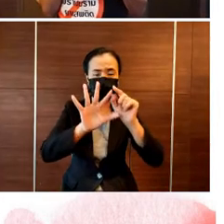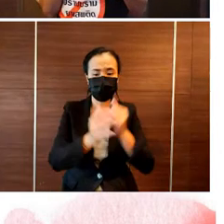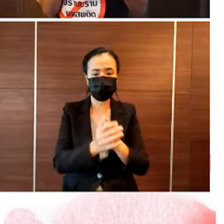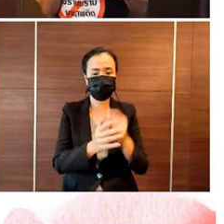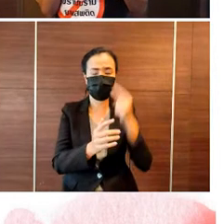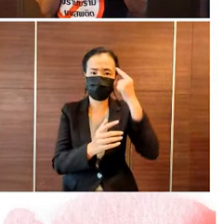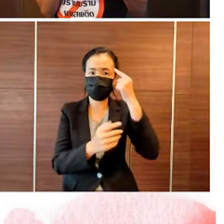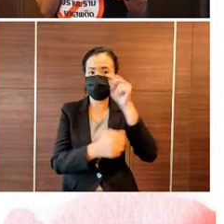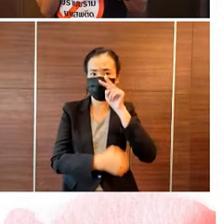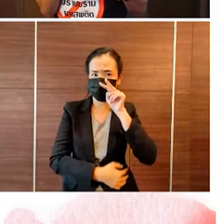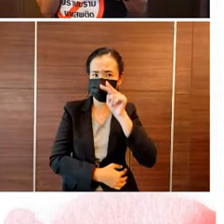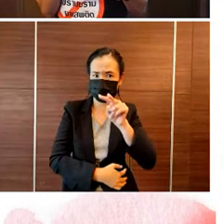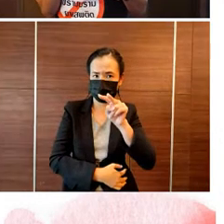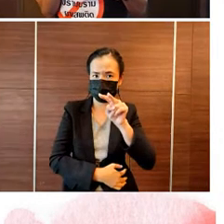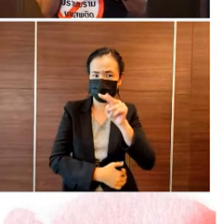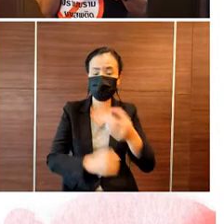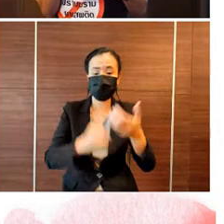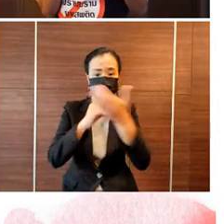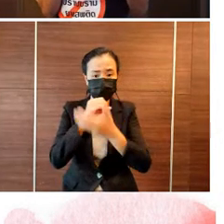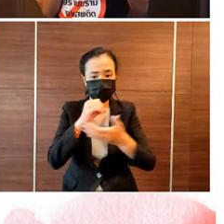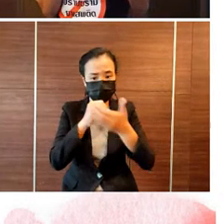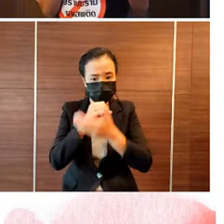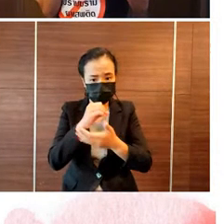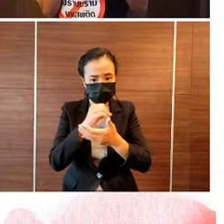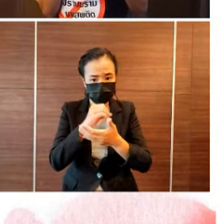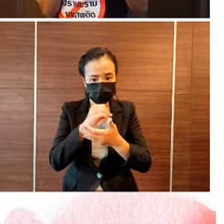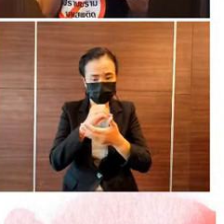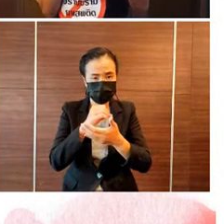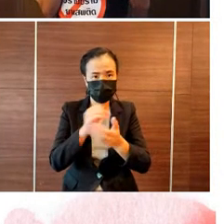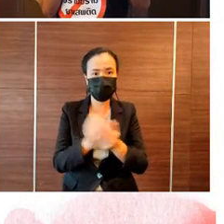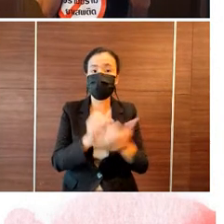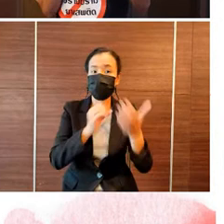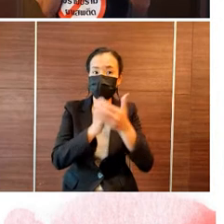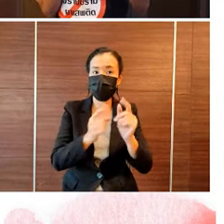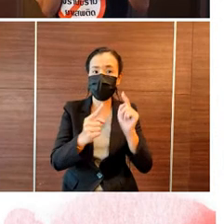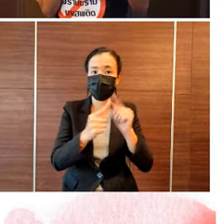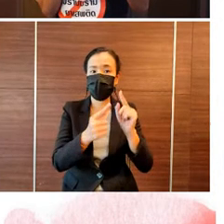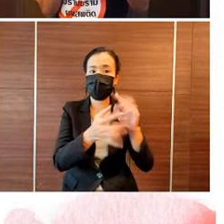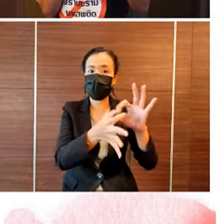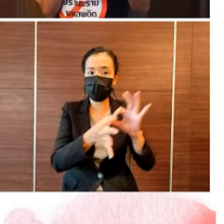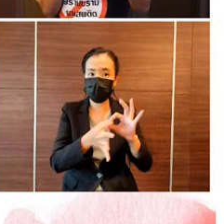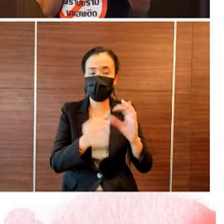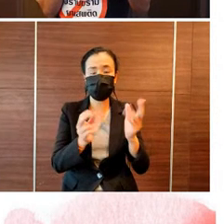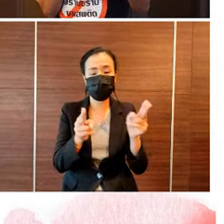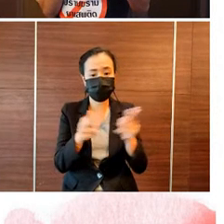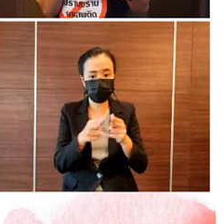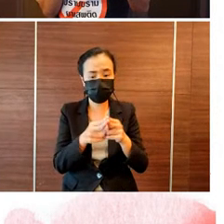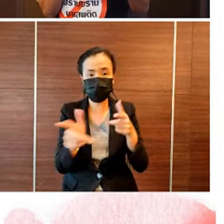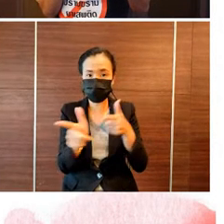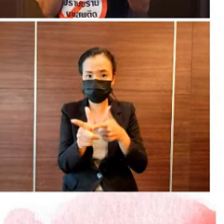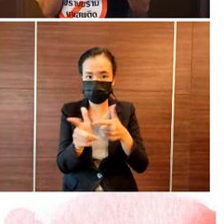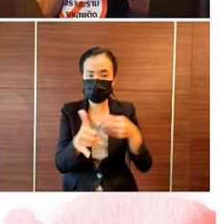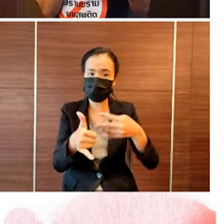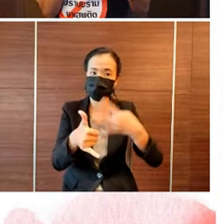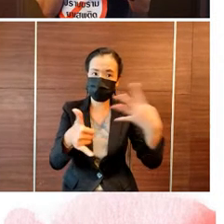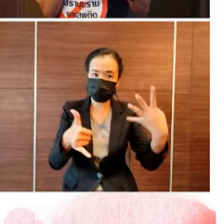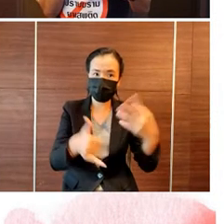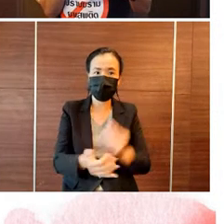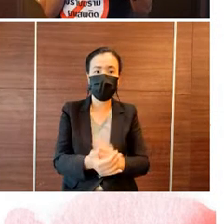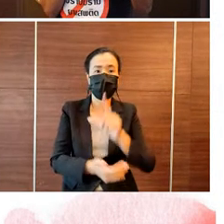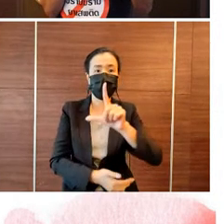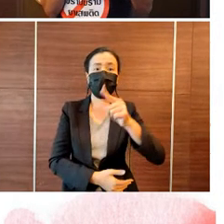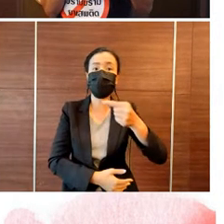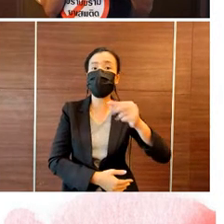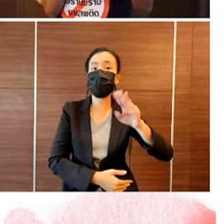คนมองผู้ใช้ยาเสพติดมองคนที่ใช้เคมเซ็กแล้วก็พลัสเรื่องของความหลากหลายทางเพศหรือความเป็น LGBT อะ